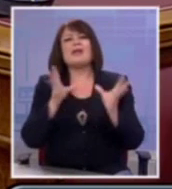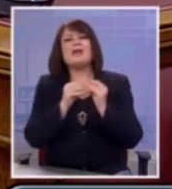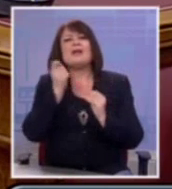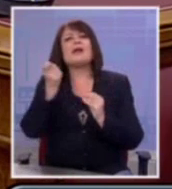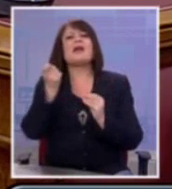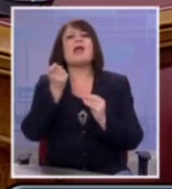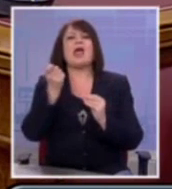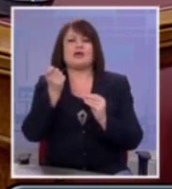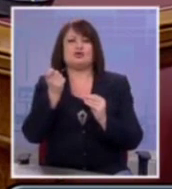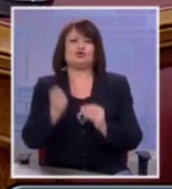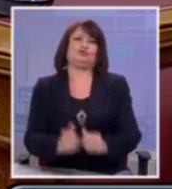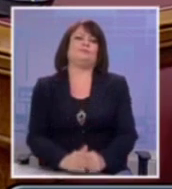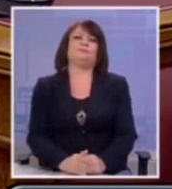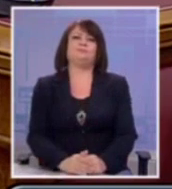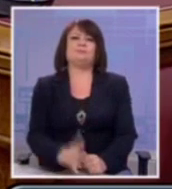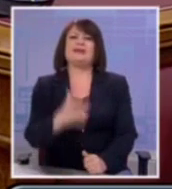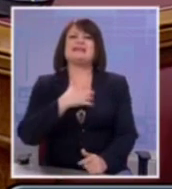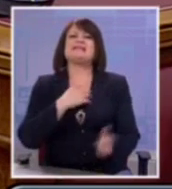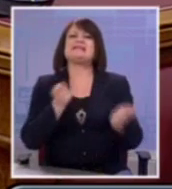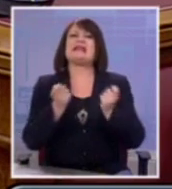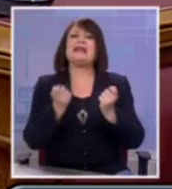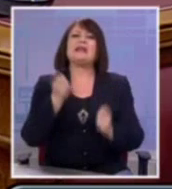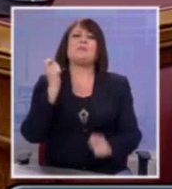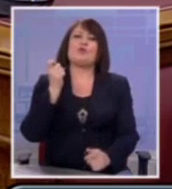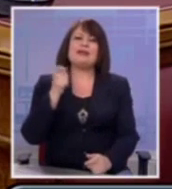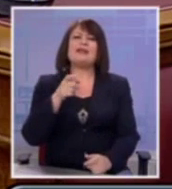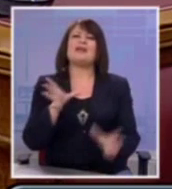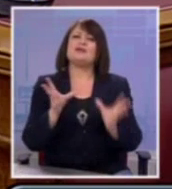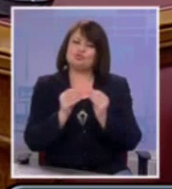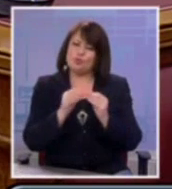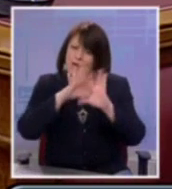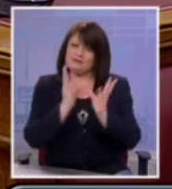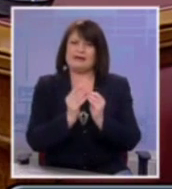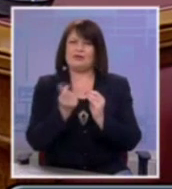στρατηγικής strategy, policy and research. Λοιπόν,